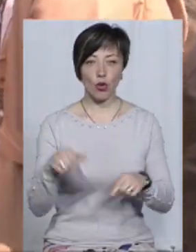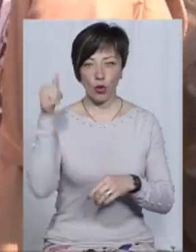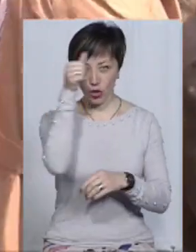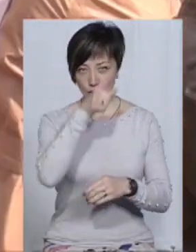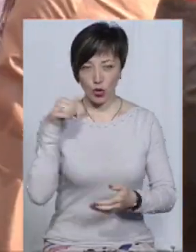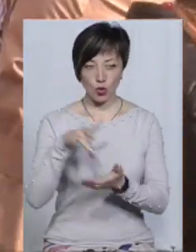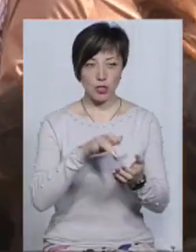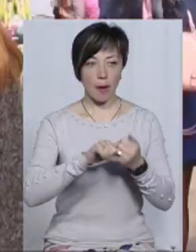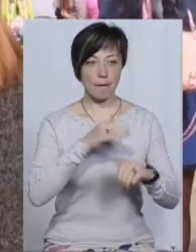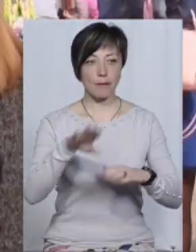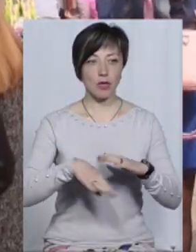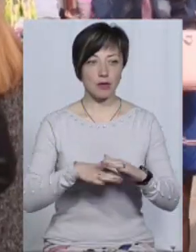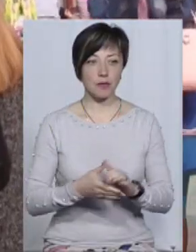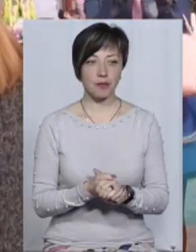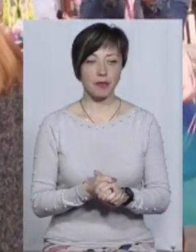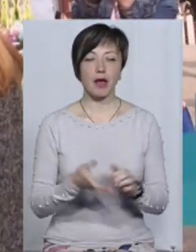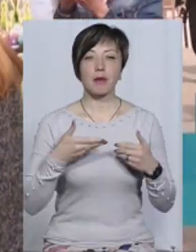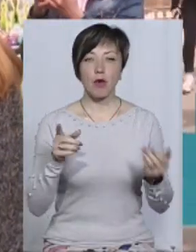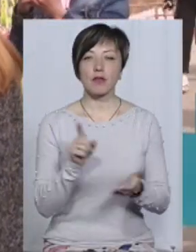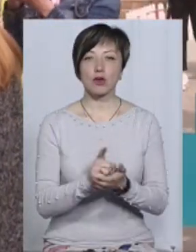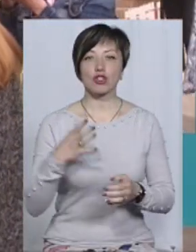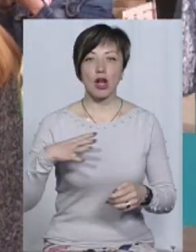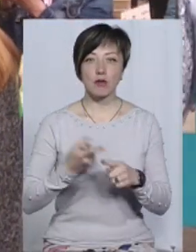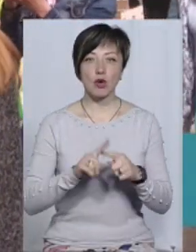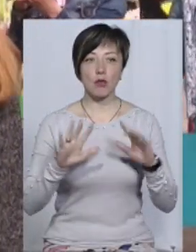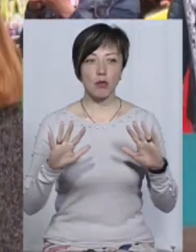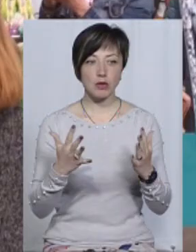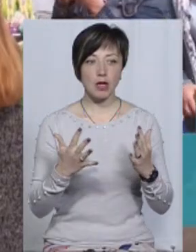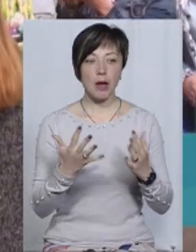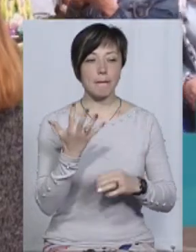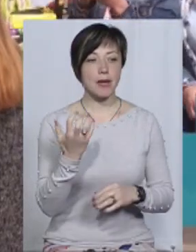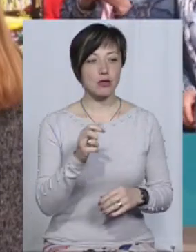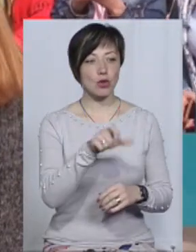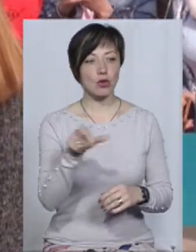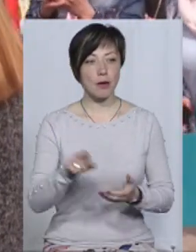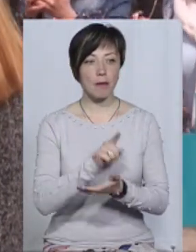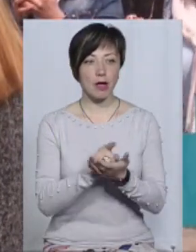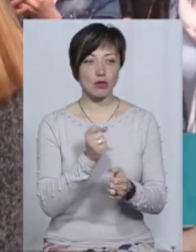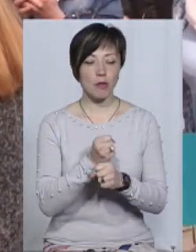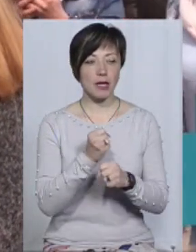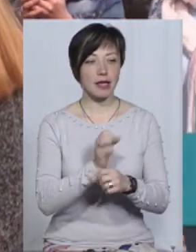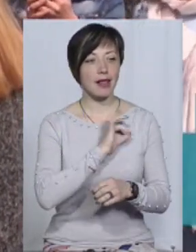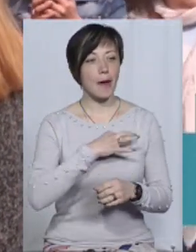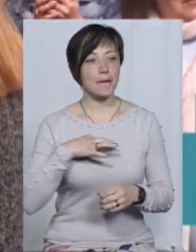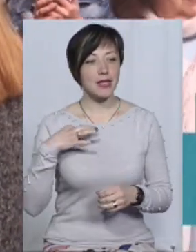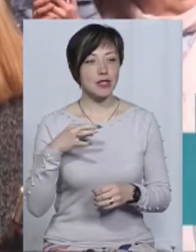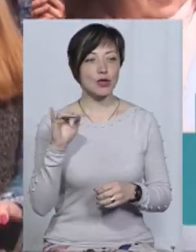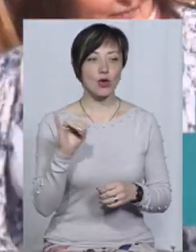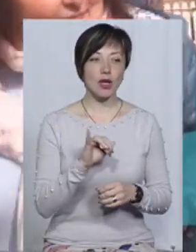туристичного Кам'янця-Подільського. І ми обов'язково чекаємо цього моменту. 500 людей мають зробити намисто